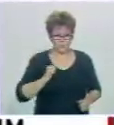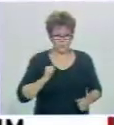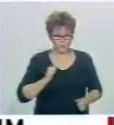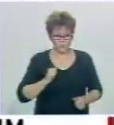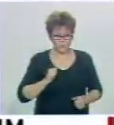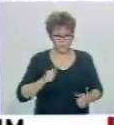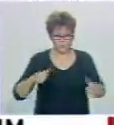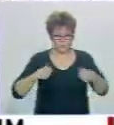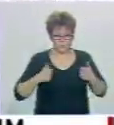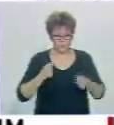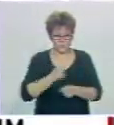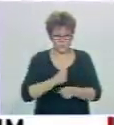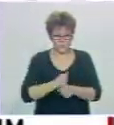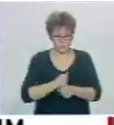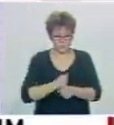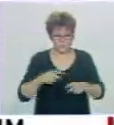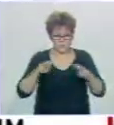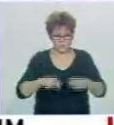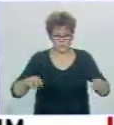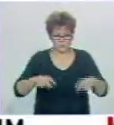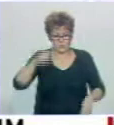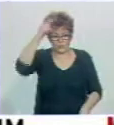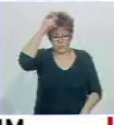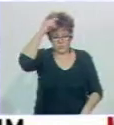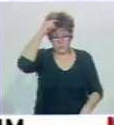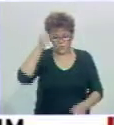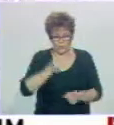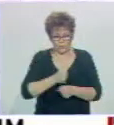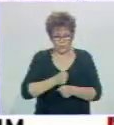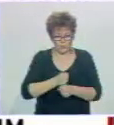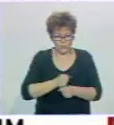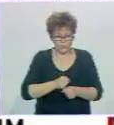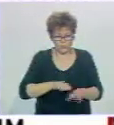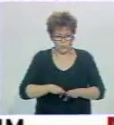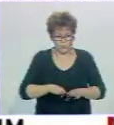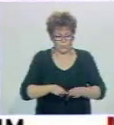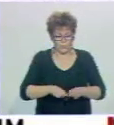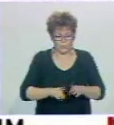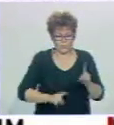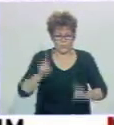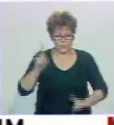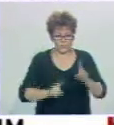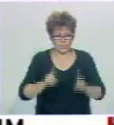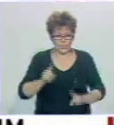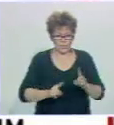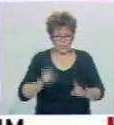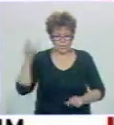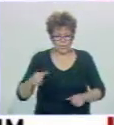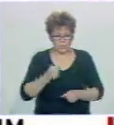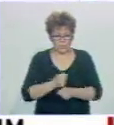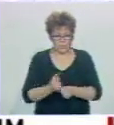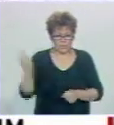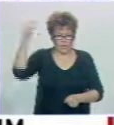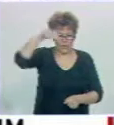muncă. Cazul este cercetat și de Inspectoratul Teritorial de Muncă Vâlcea pentru a se stabili dacă muncitorul a intrat în recipient în urma unei